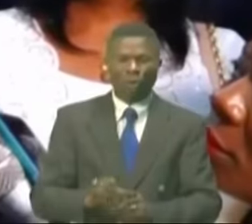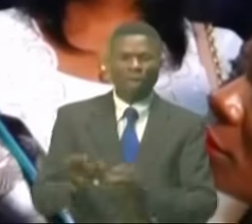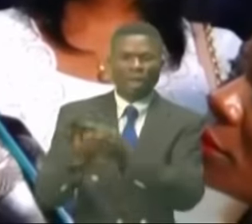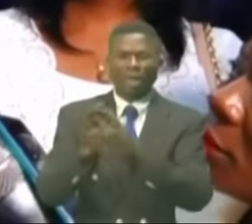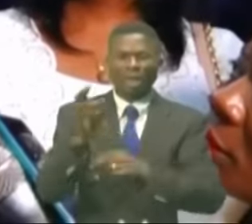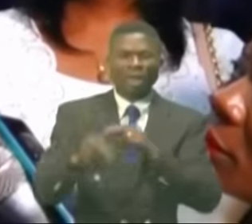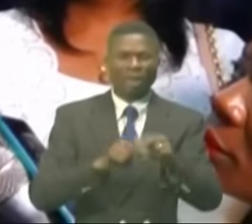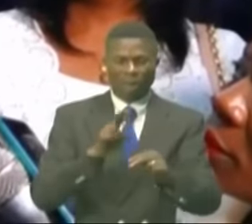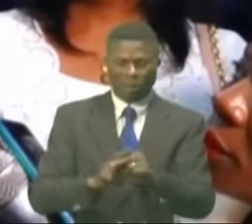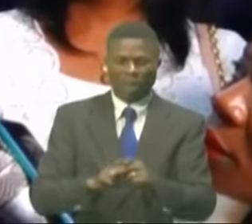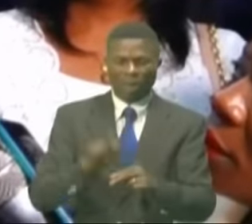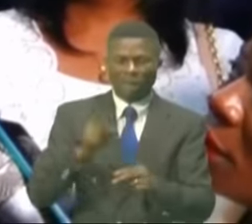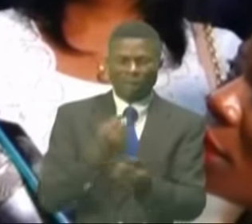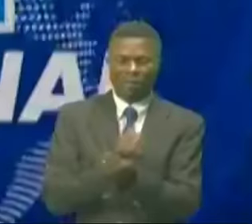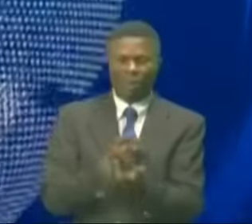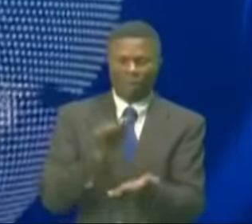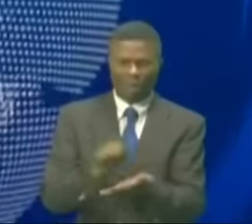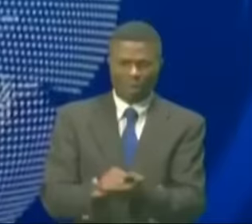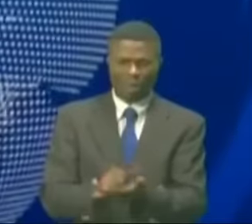mérite le respect.